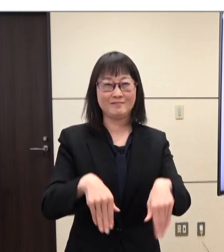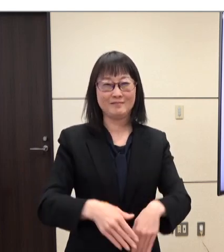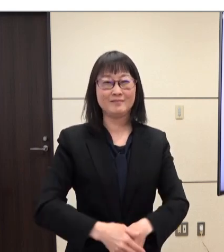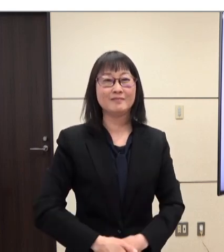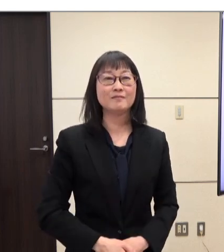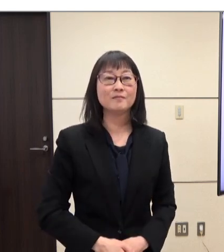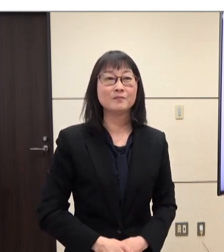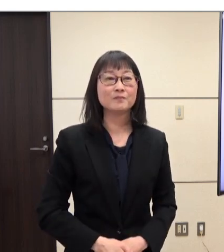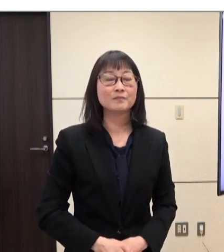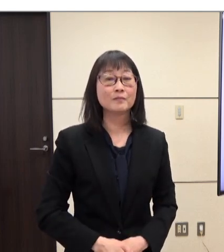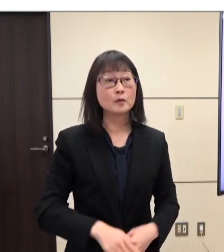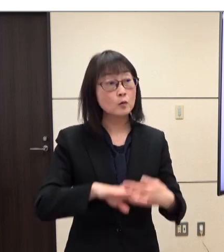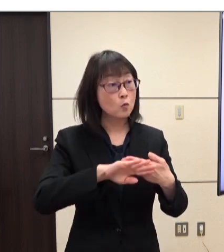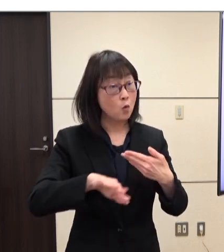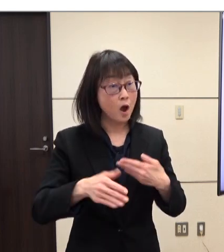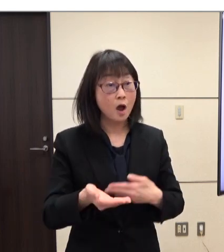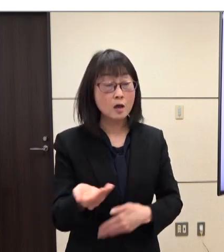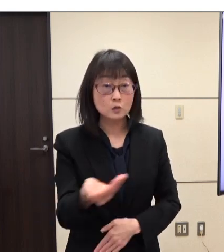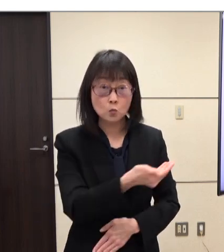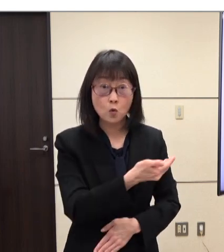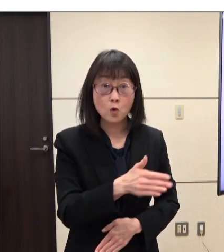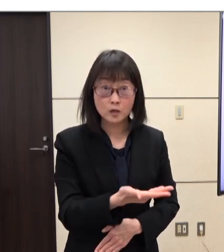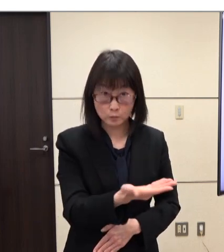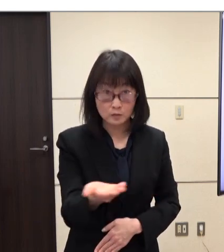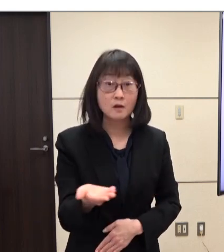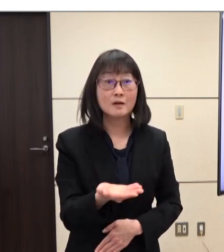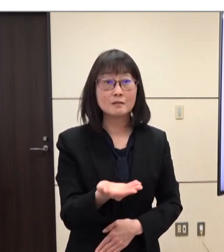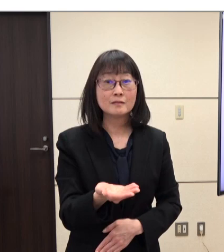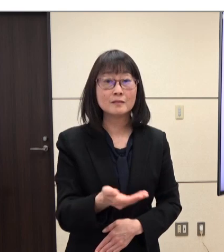はい、他に質問ございますか。